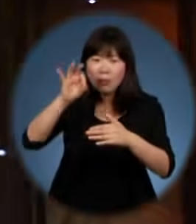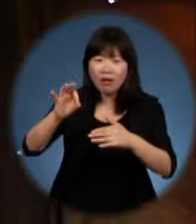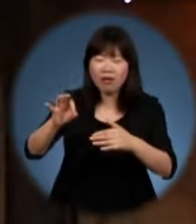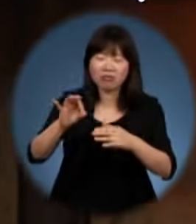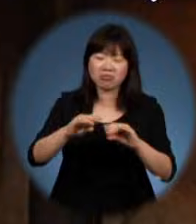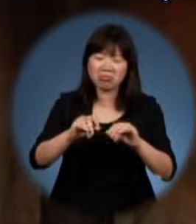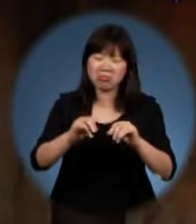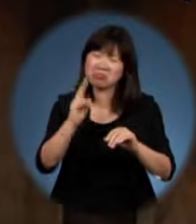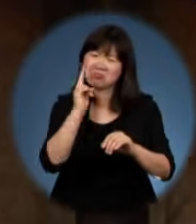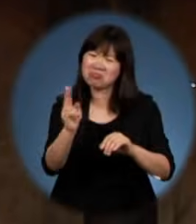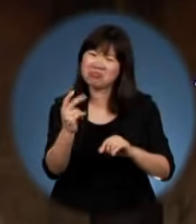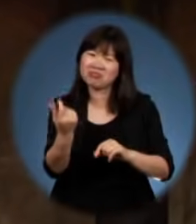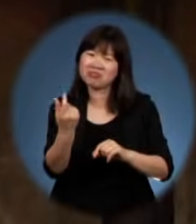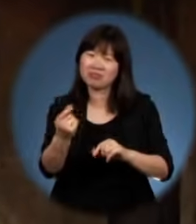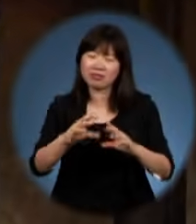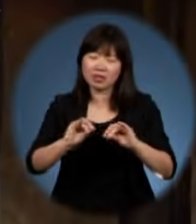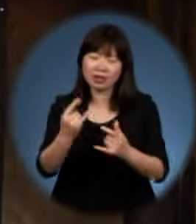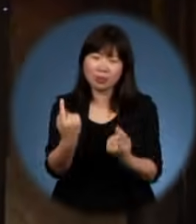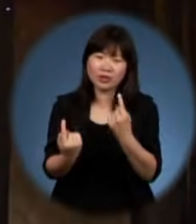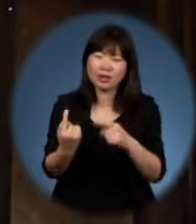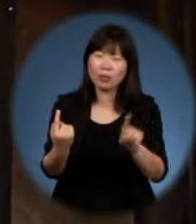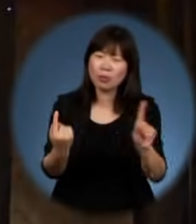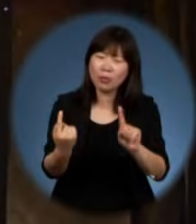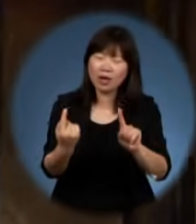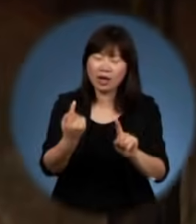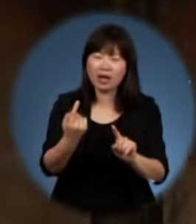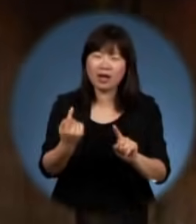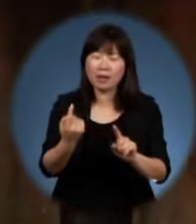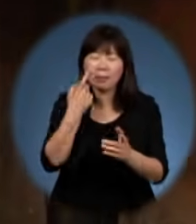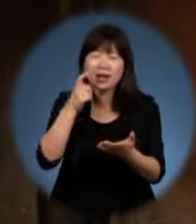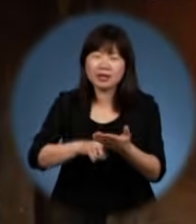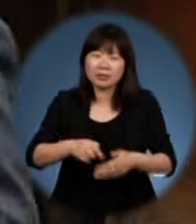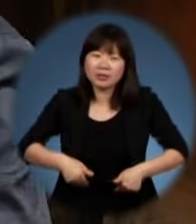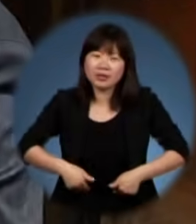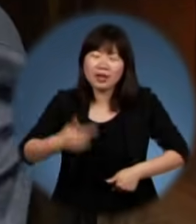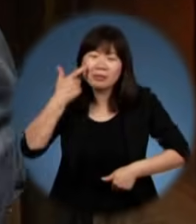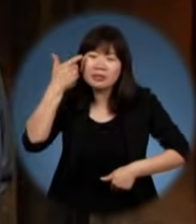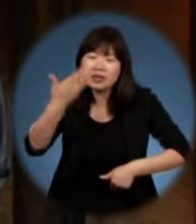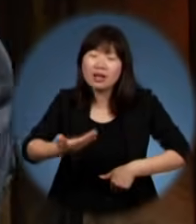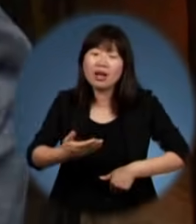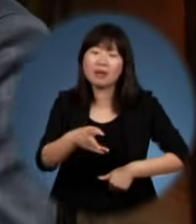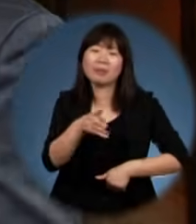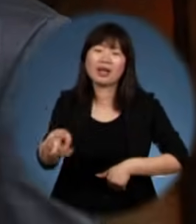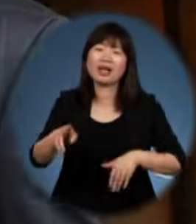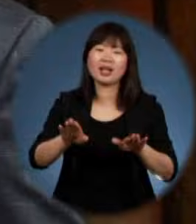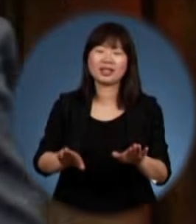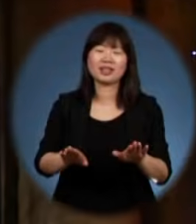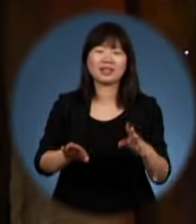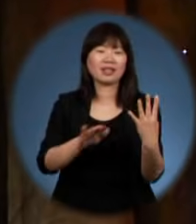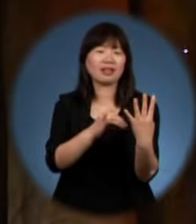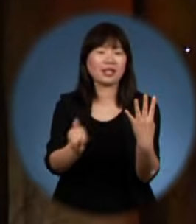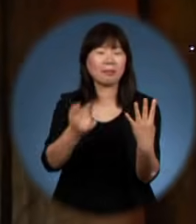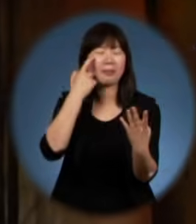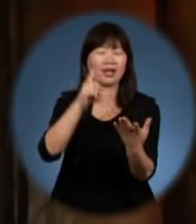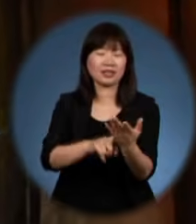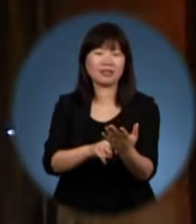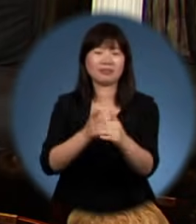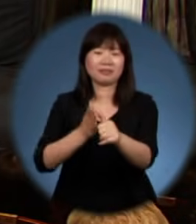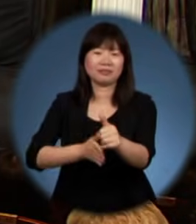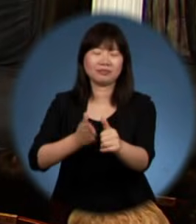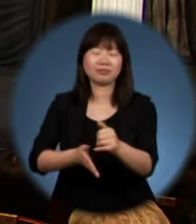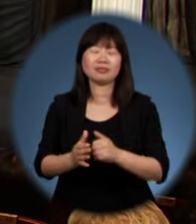첫방 합니다 당부 도서 무엇을 발견 해야 되냐면 요 바로 이 뇌의 사람을 발견 하셔야 된다는